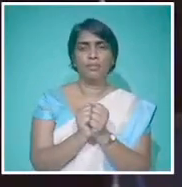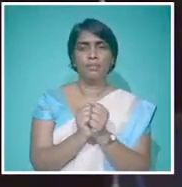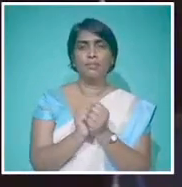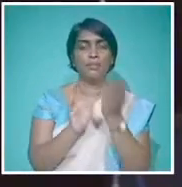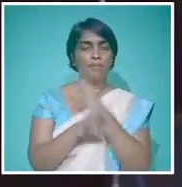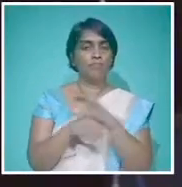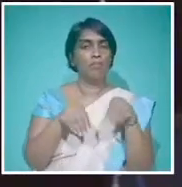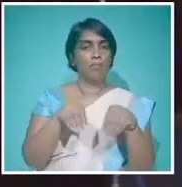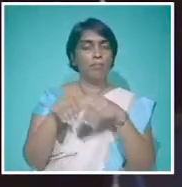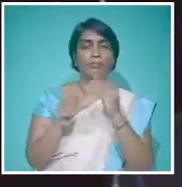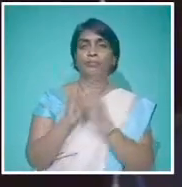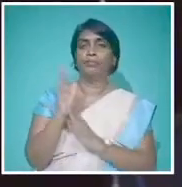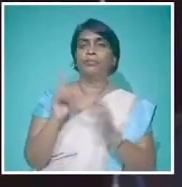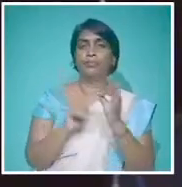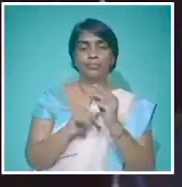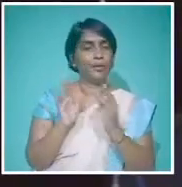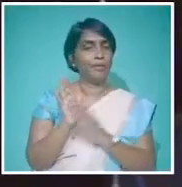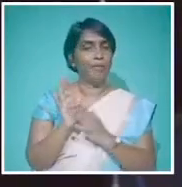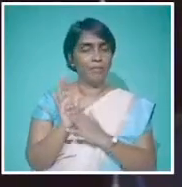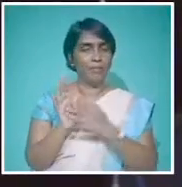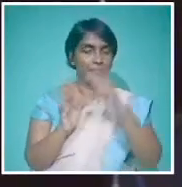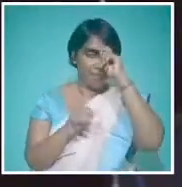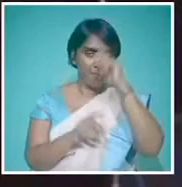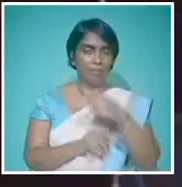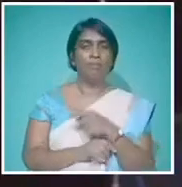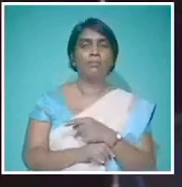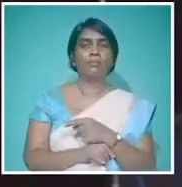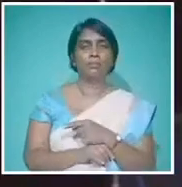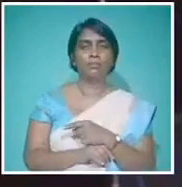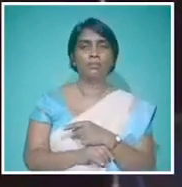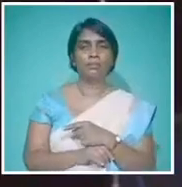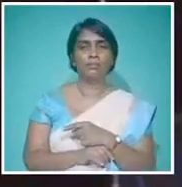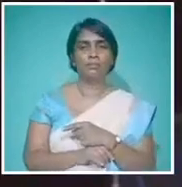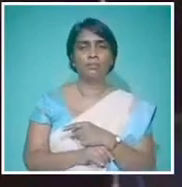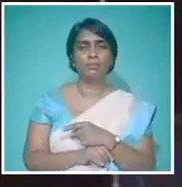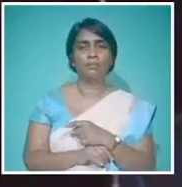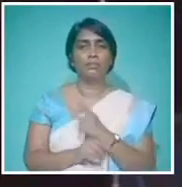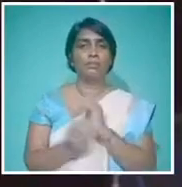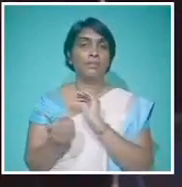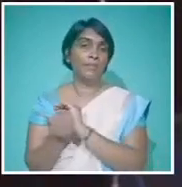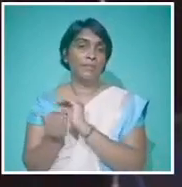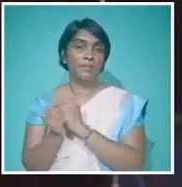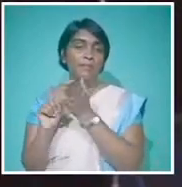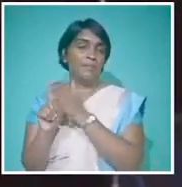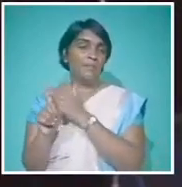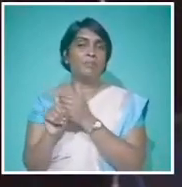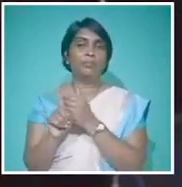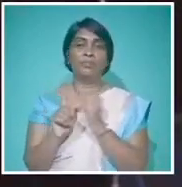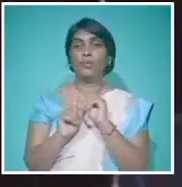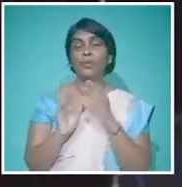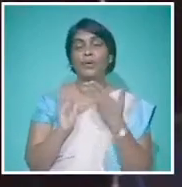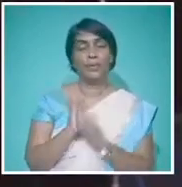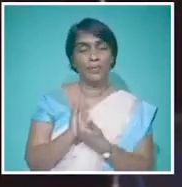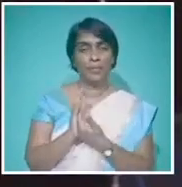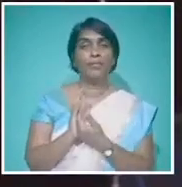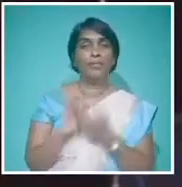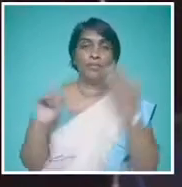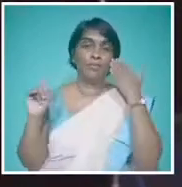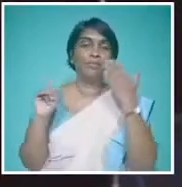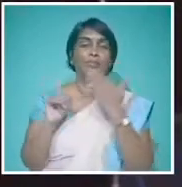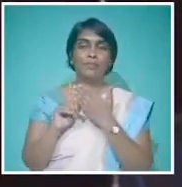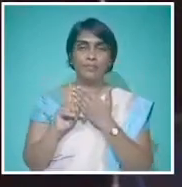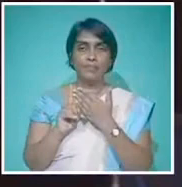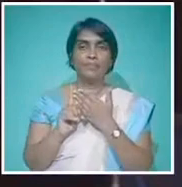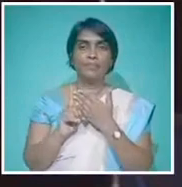හිටපු කෘෂිකර්ම ඇමතිතුමා මහින්දානන්ද මැතිතුමා, එතුමා ඒක ආරක්ෂා කරන්න කියලා ඒ ප්‍රතිපත්තිය වෙනුවෙන් පෙනී